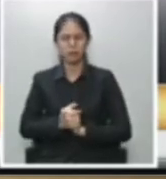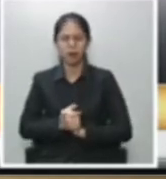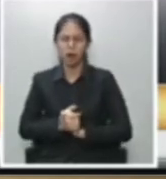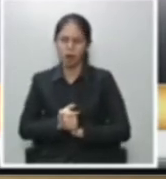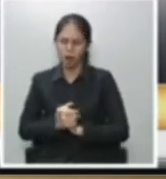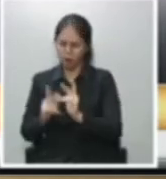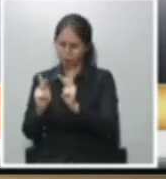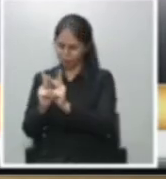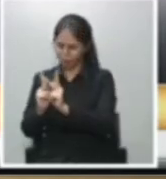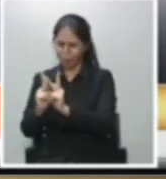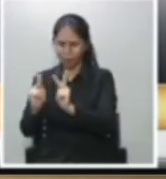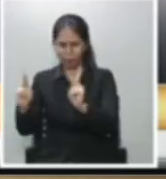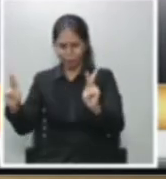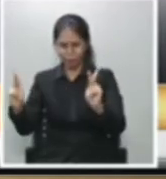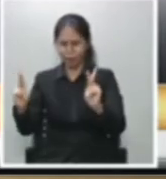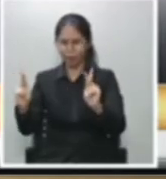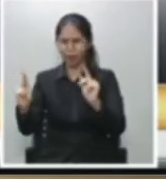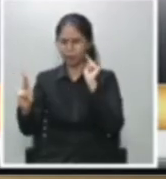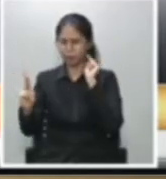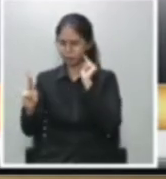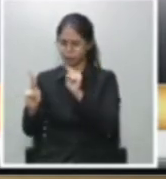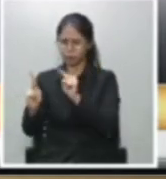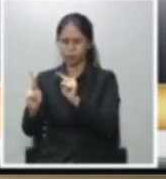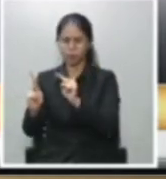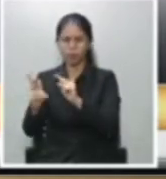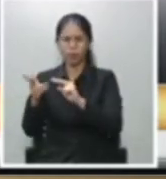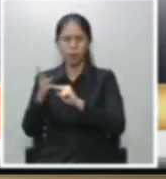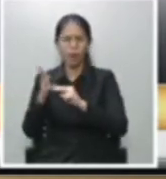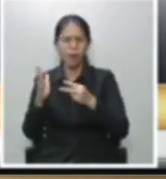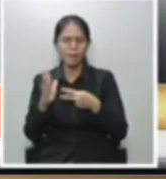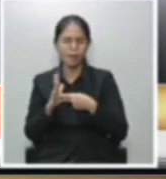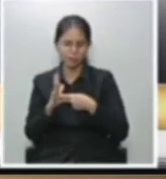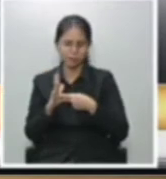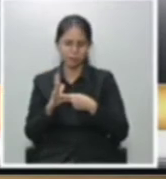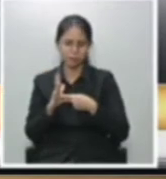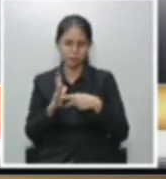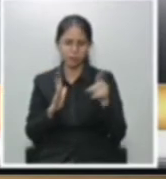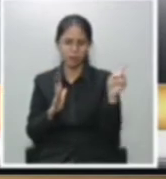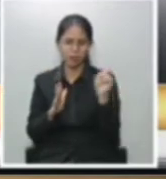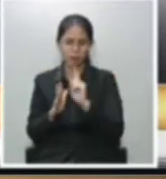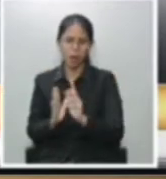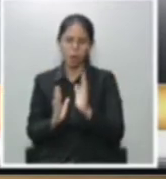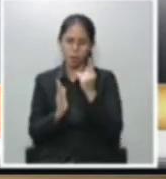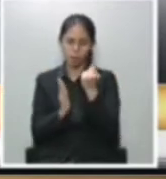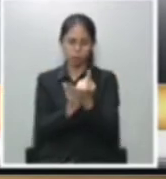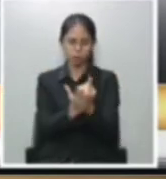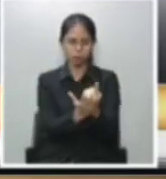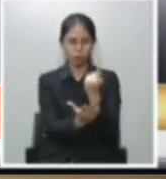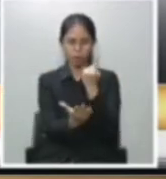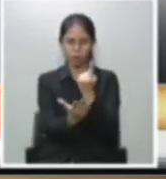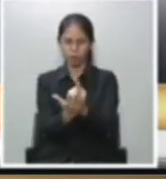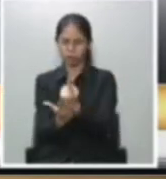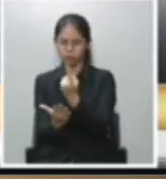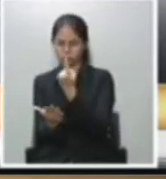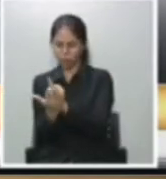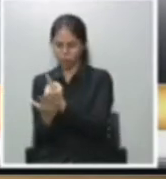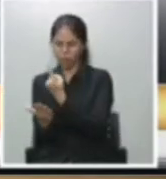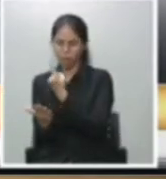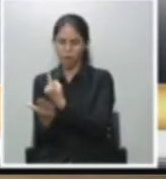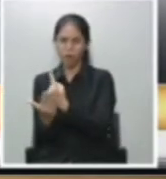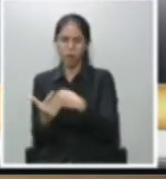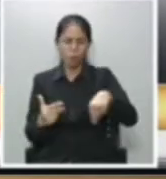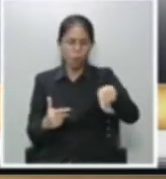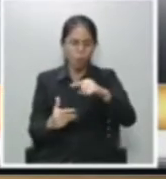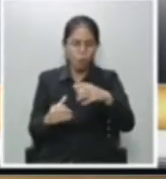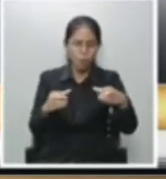กรรมาธิการวิสามัญหมายความว่าทั้งมีผู้แทนทั้งมีผลได้รับผลกระทบ